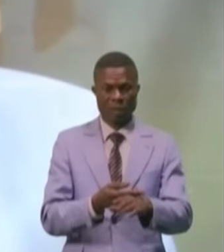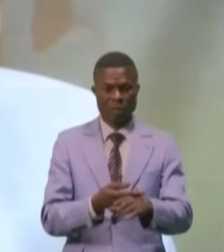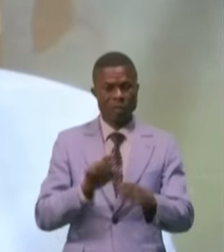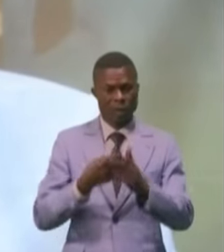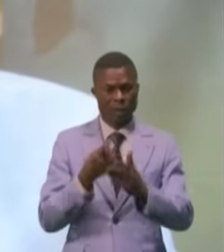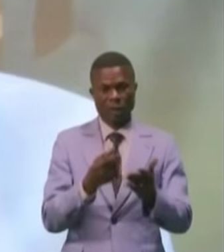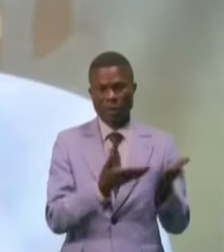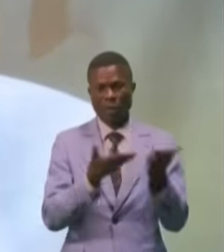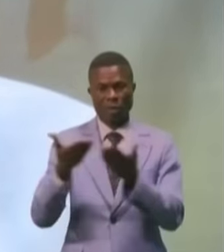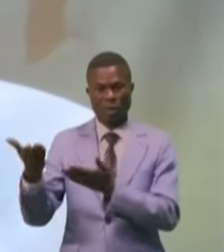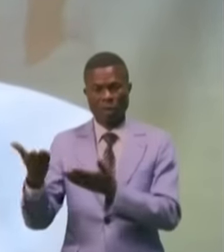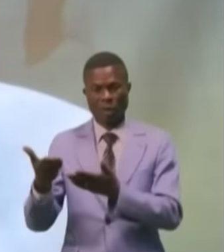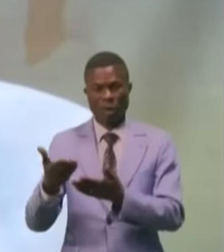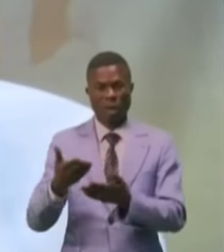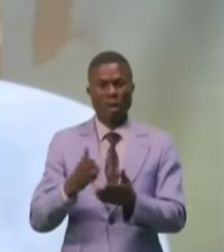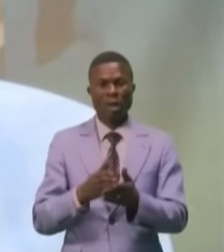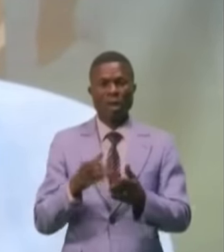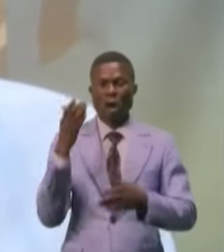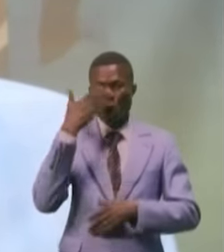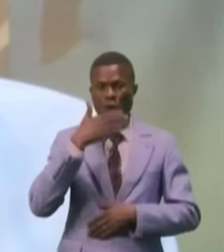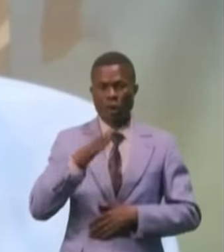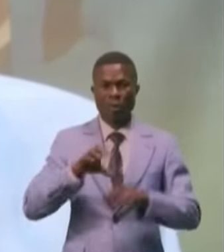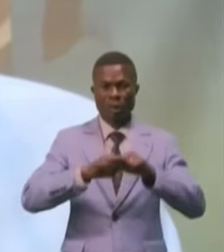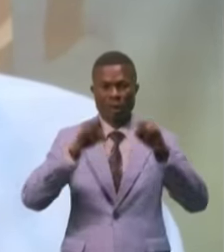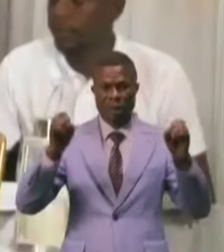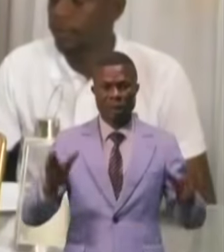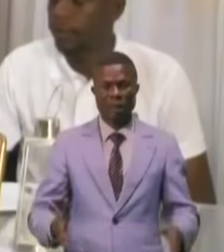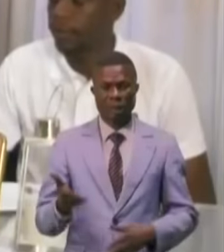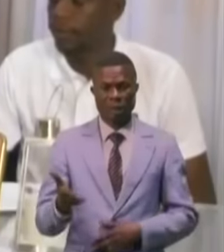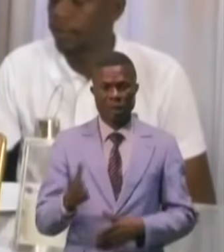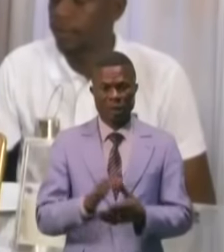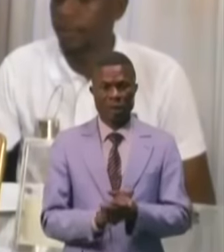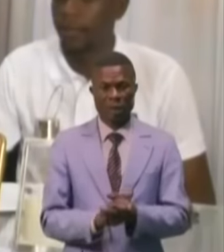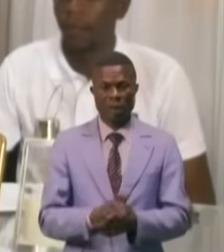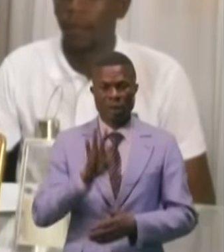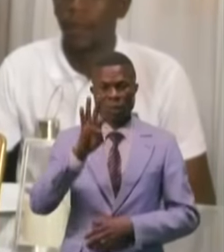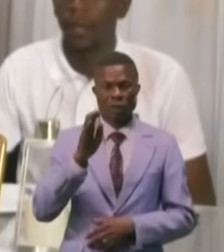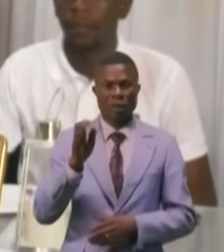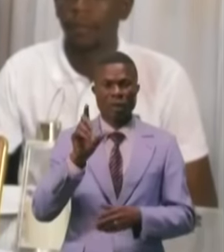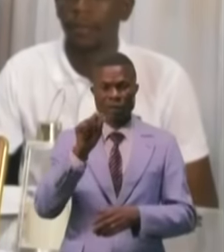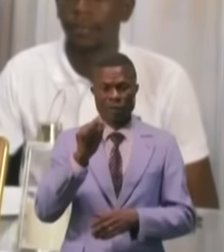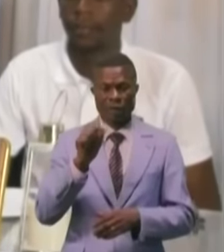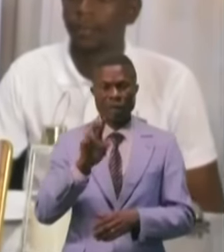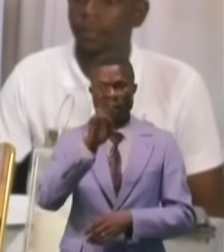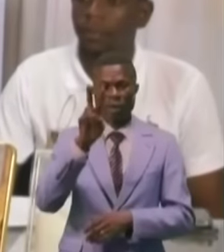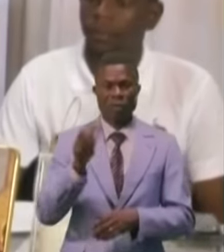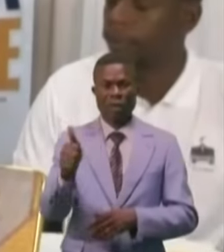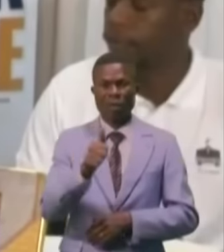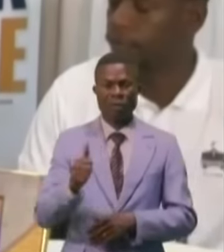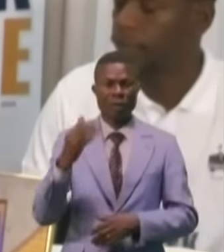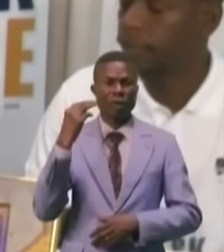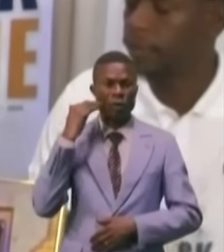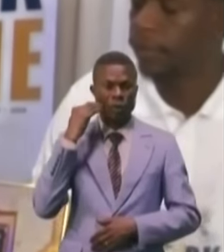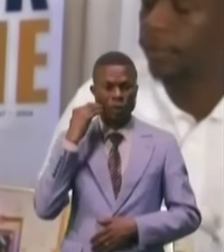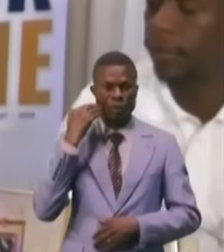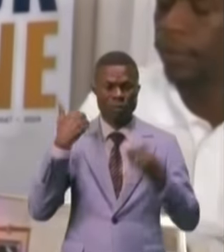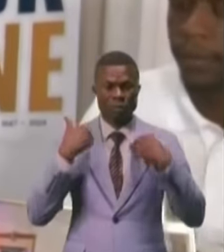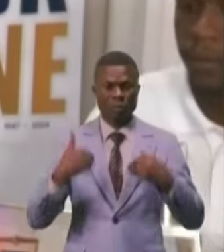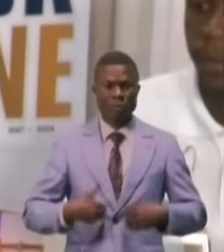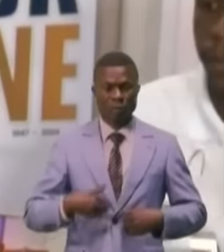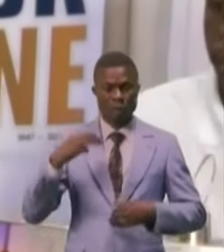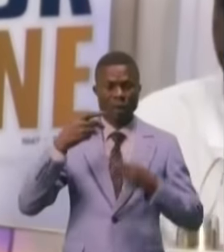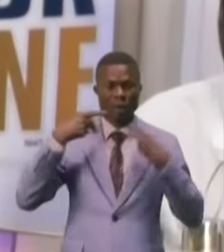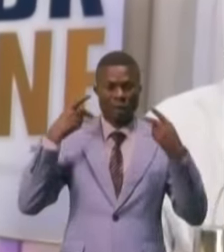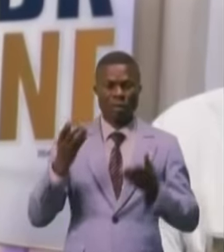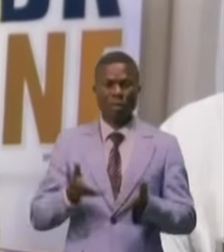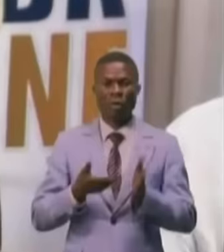directement placée à la morgue de l'hôpital du cinquantenaire. Les jeudis 20 et le vendredi 21 juin, la dépouille mortelle sera